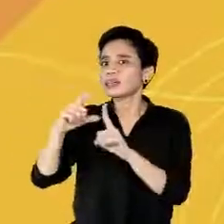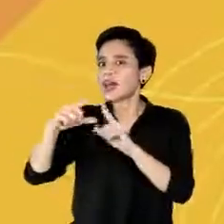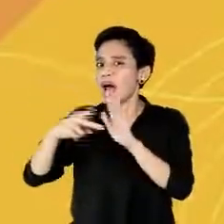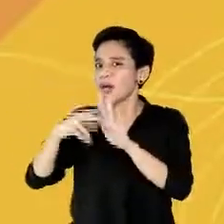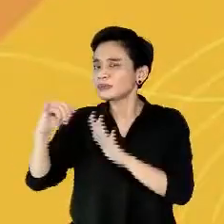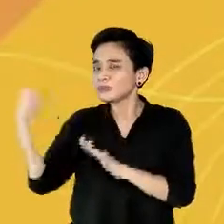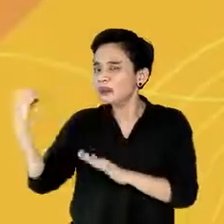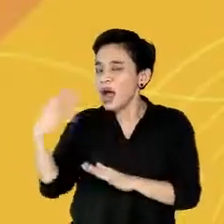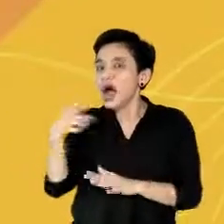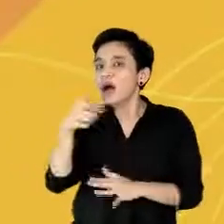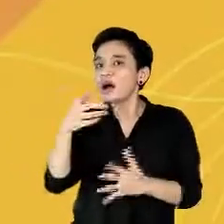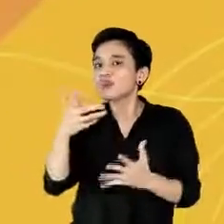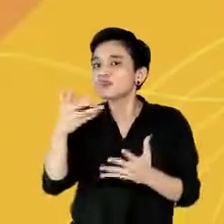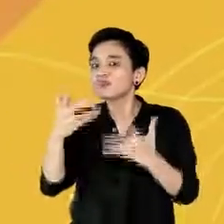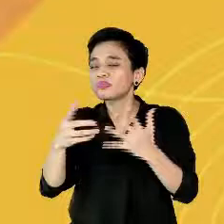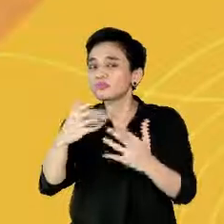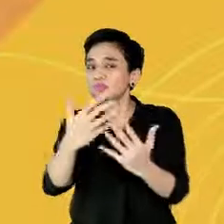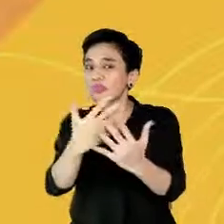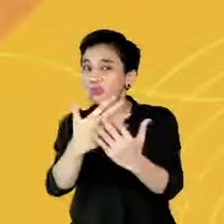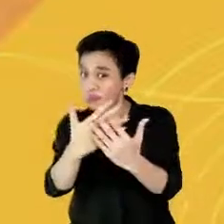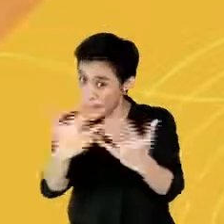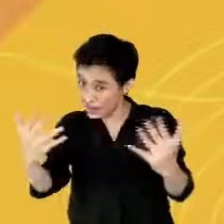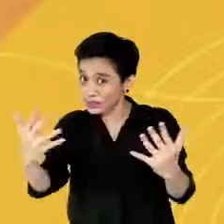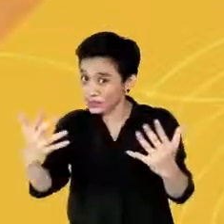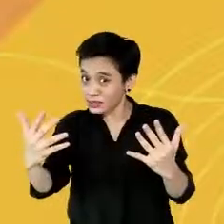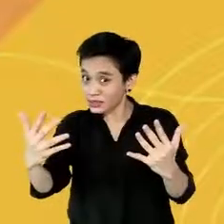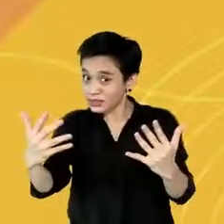mungkin warga dalam